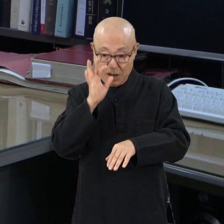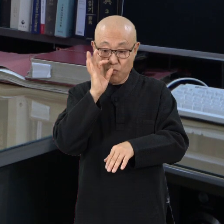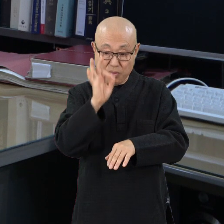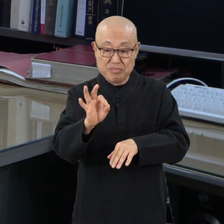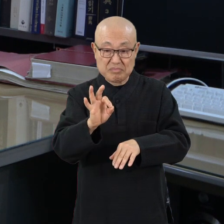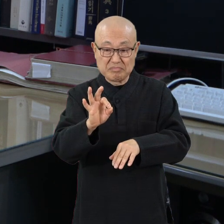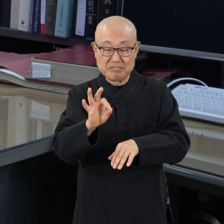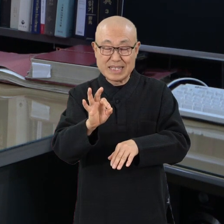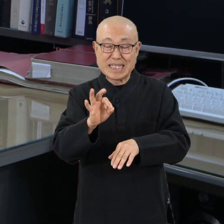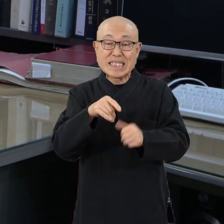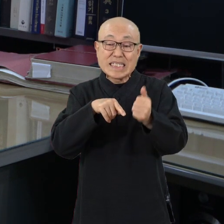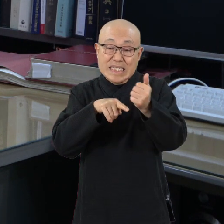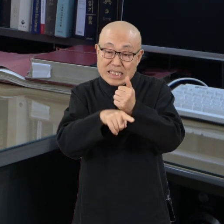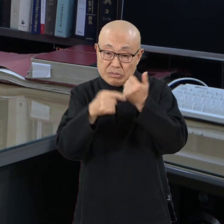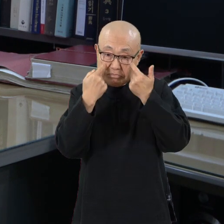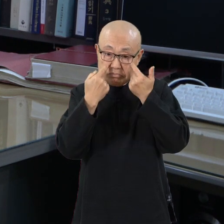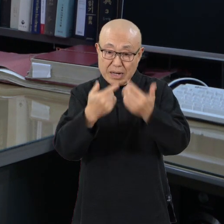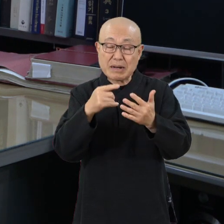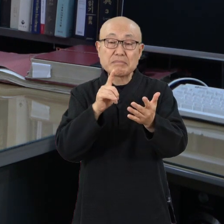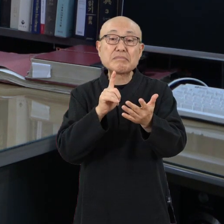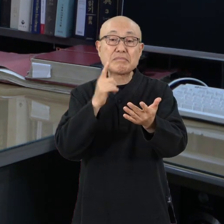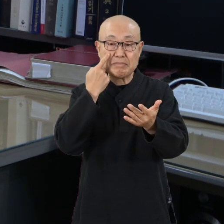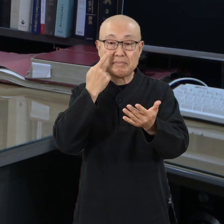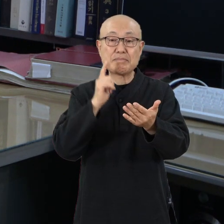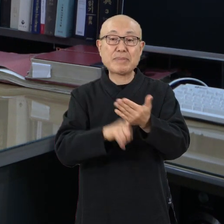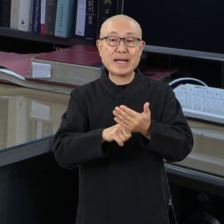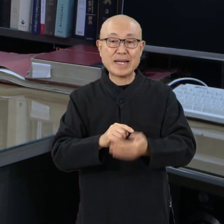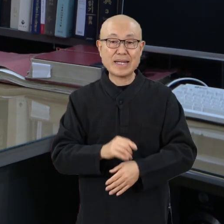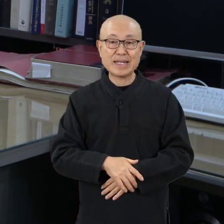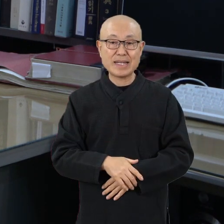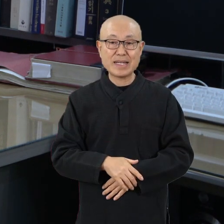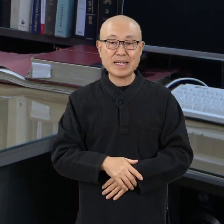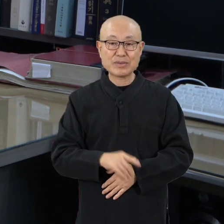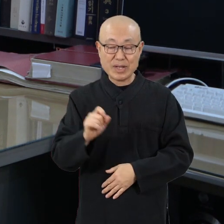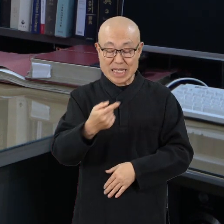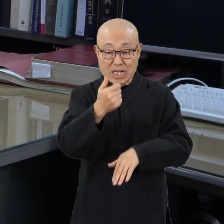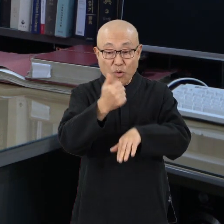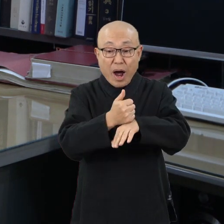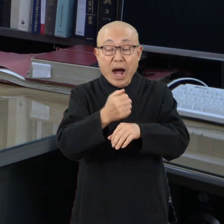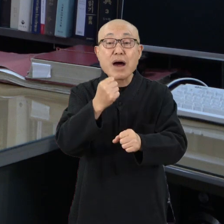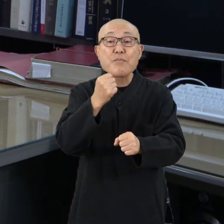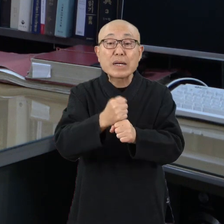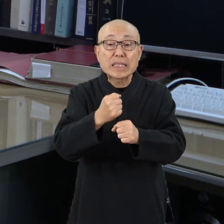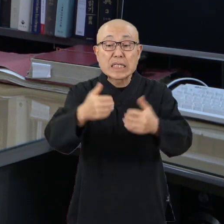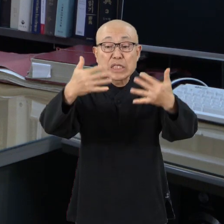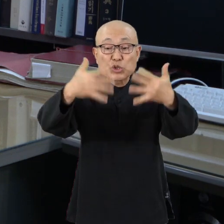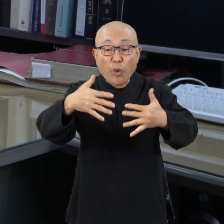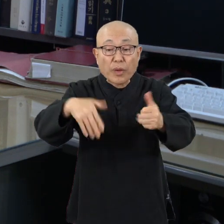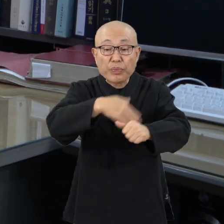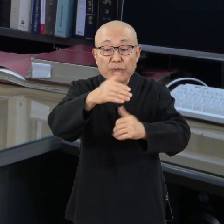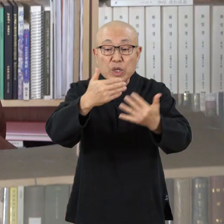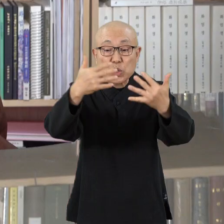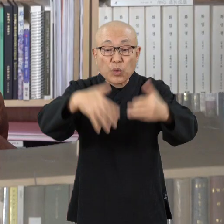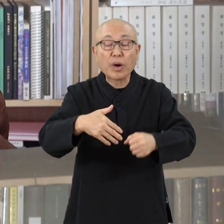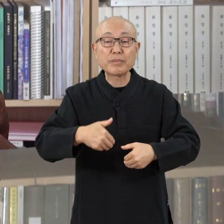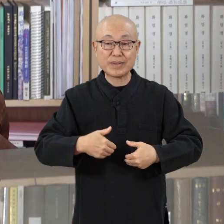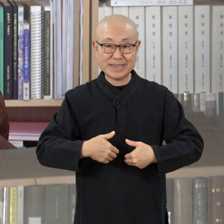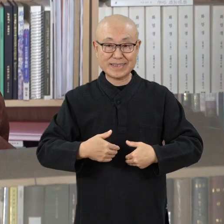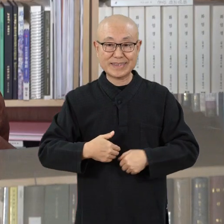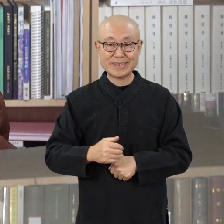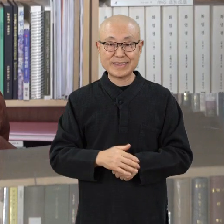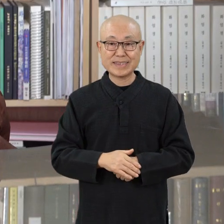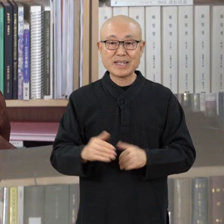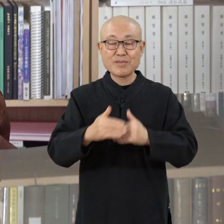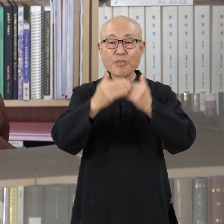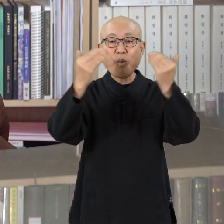것이죠. 그리고 이제 원인과 결과를 만들어내는 데에서 조건이 굉장히 필요해요. 그래서 그